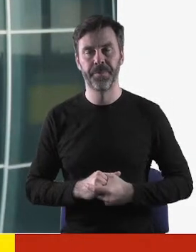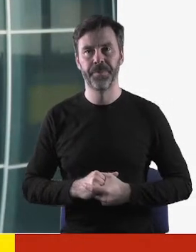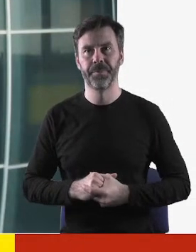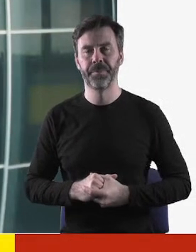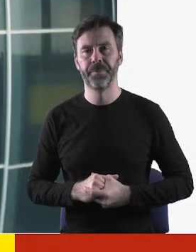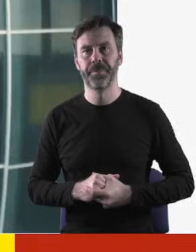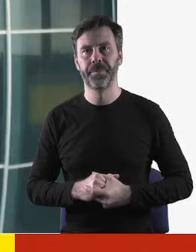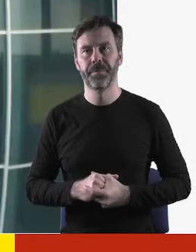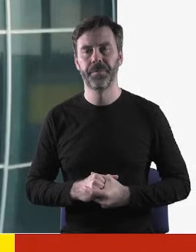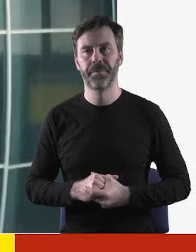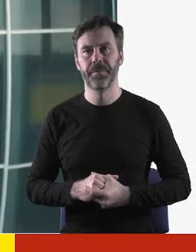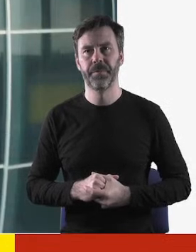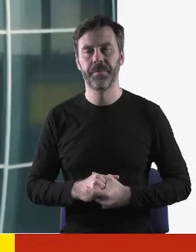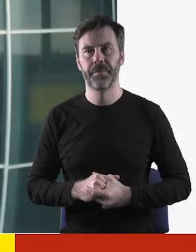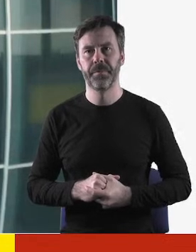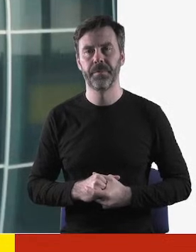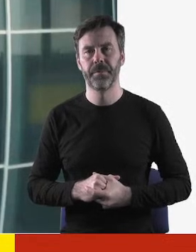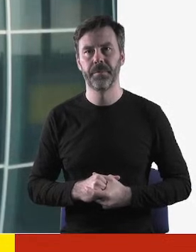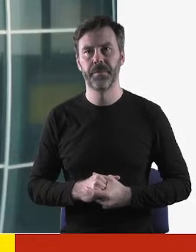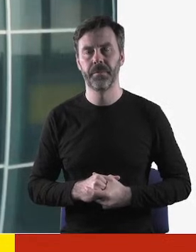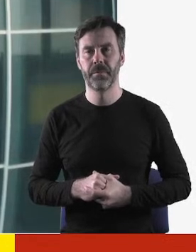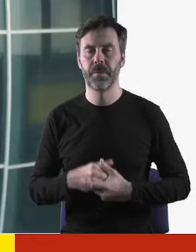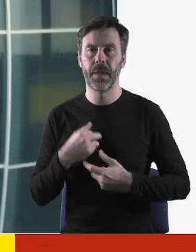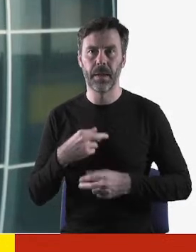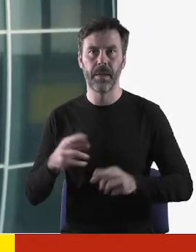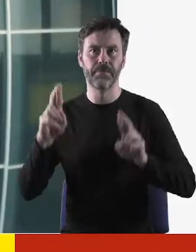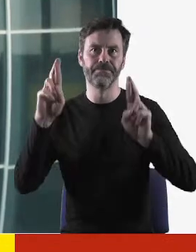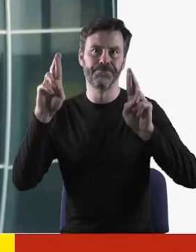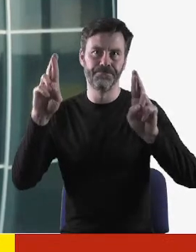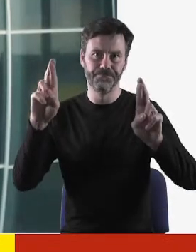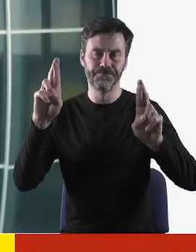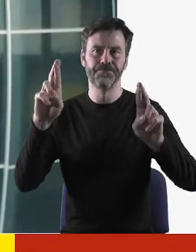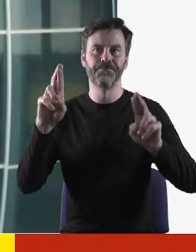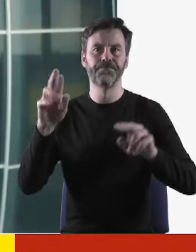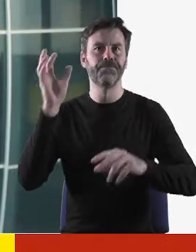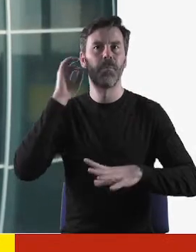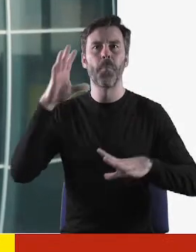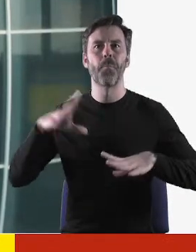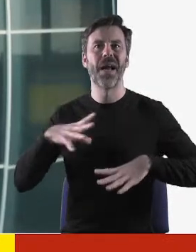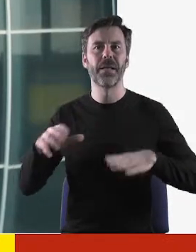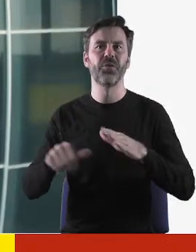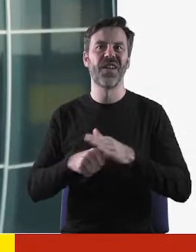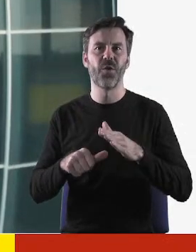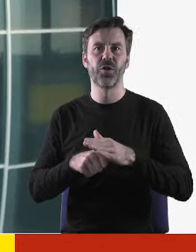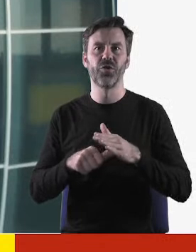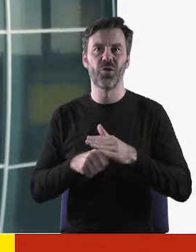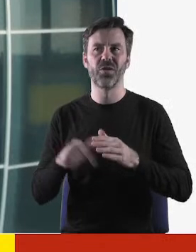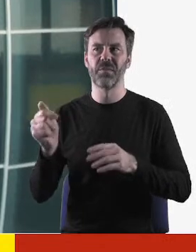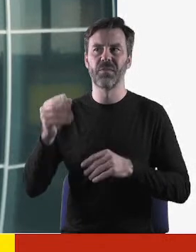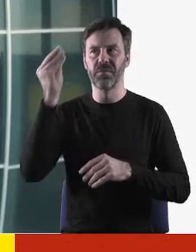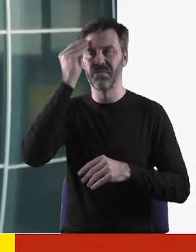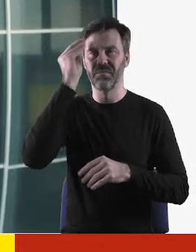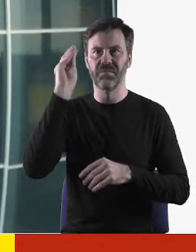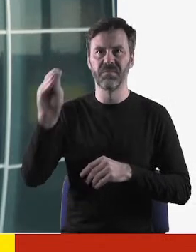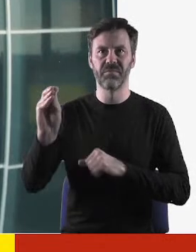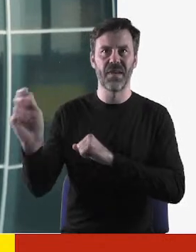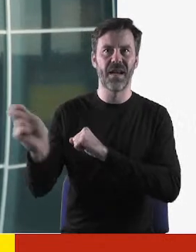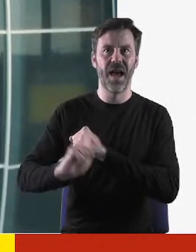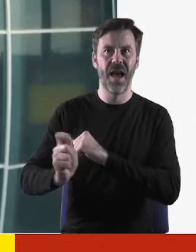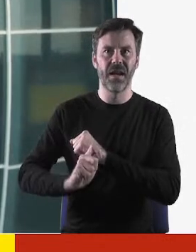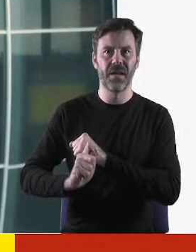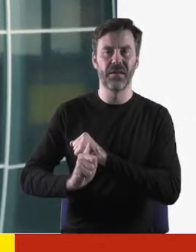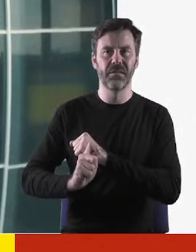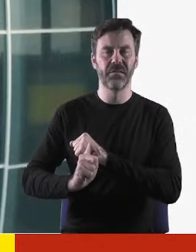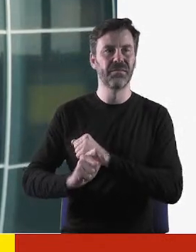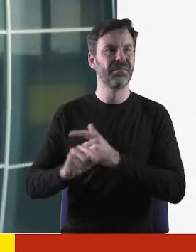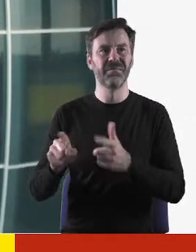I mam nadzieję, pani przewodnicząca, że zostaną z tego wyciągnięte konsekwencje, bo takie sytuacje nie mogą